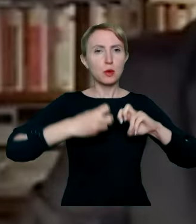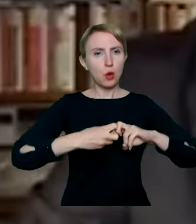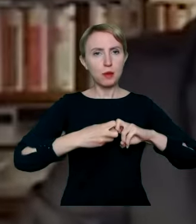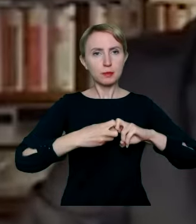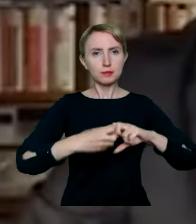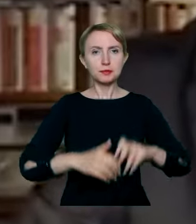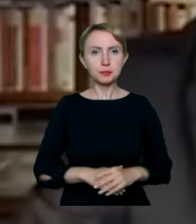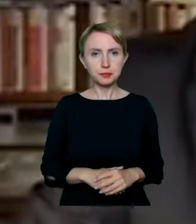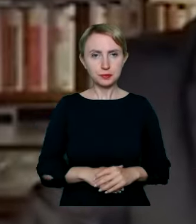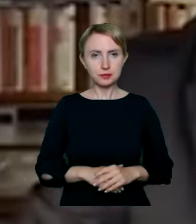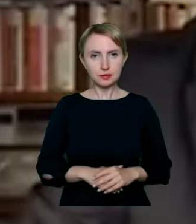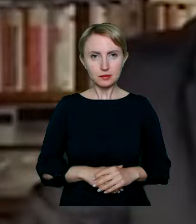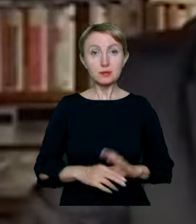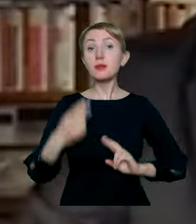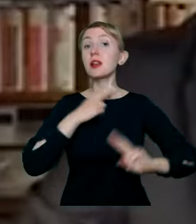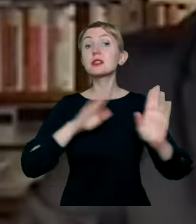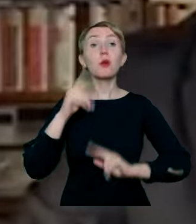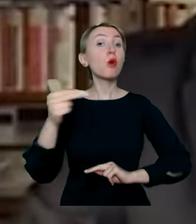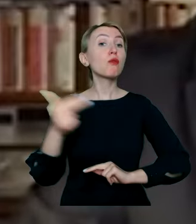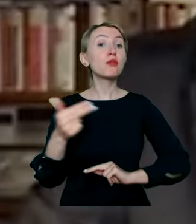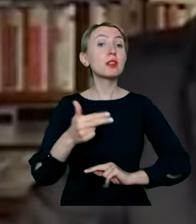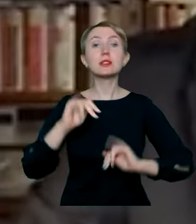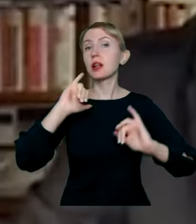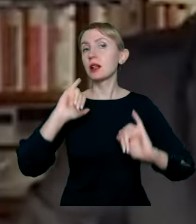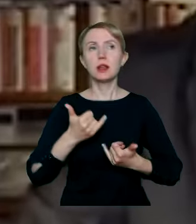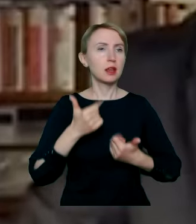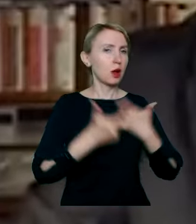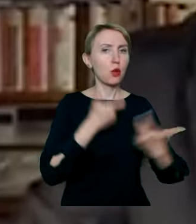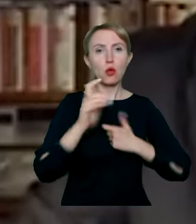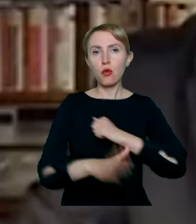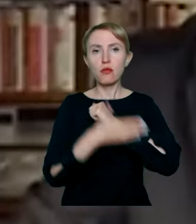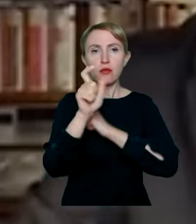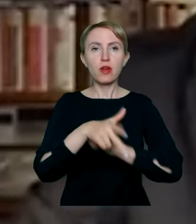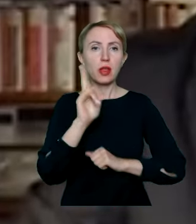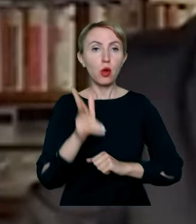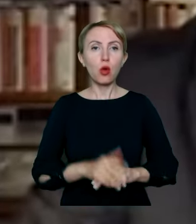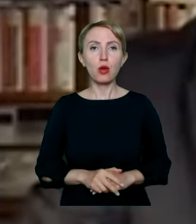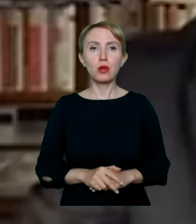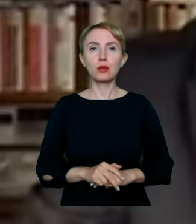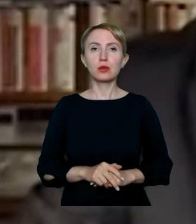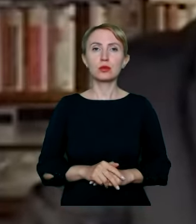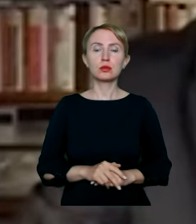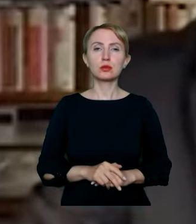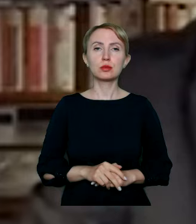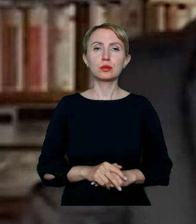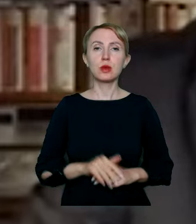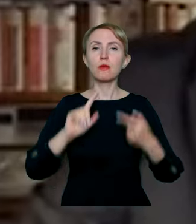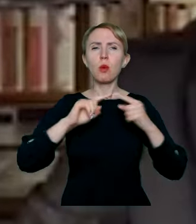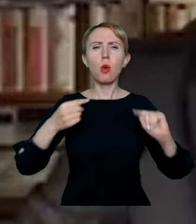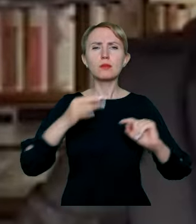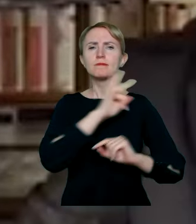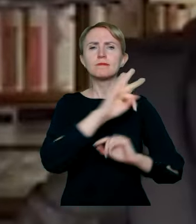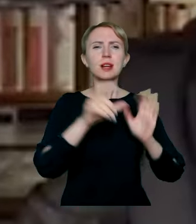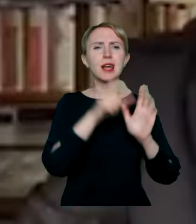jak zagłosować w niedzielę, co zrobić, kogo poprzeć. I wydaje się, że w kontekście samych